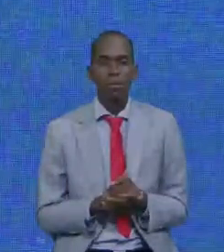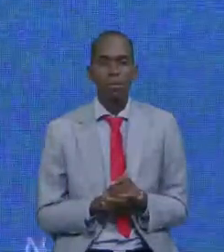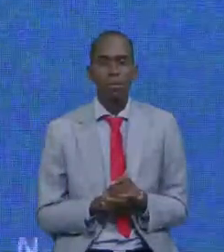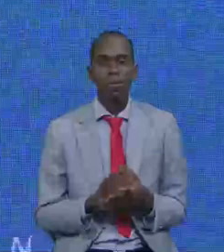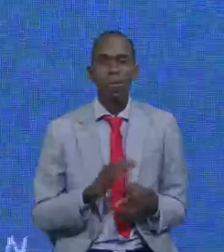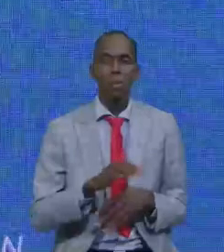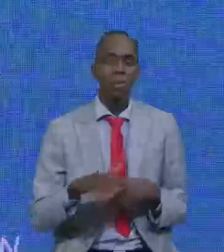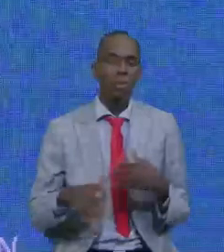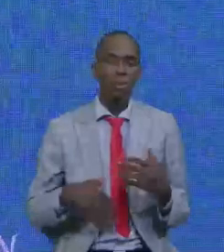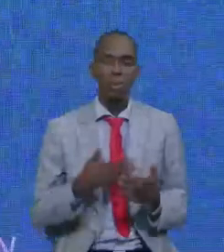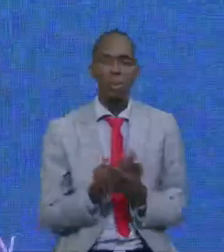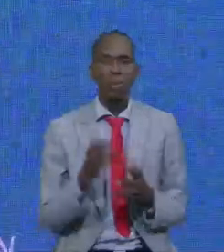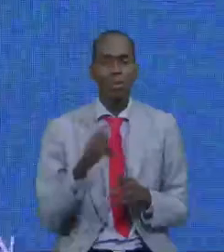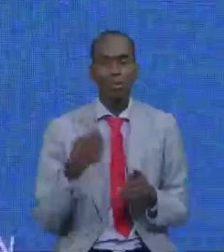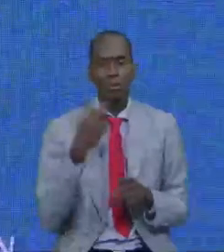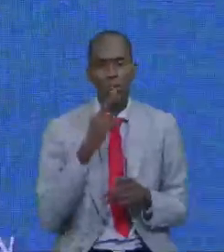Et partout, nous sommes rassemblés.